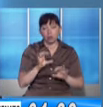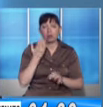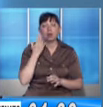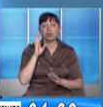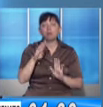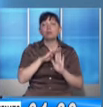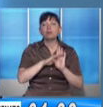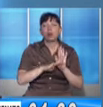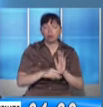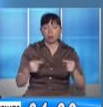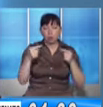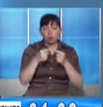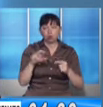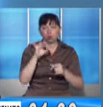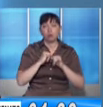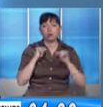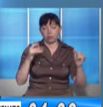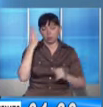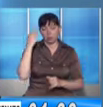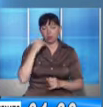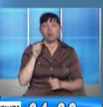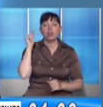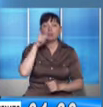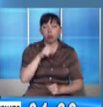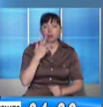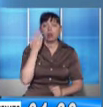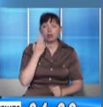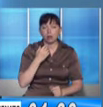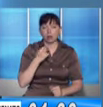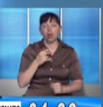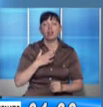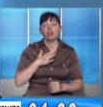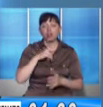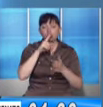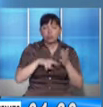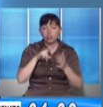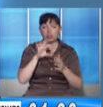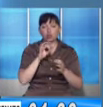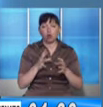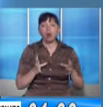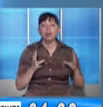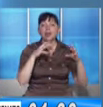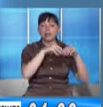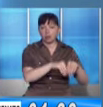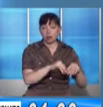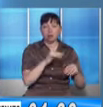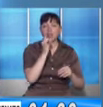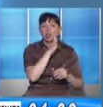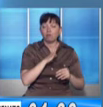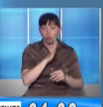program foarte exact de dezvoltare economică, atunci când aspirațiile noastre de integrare europeană vor fi